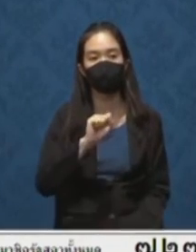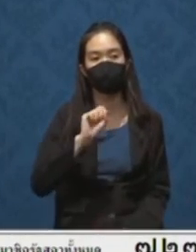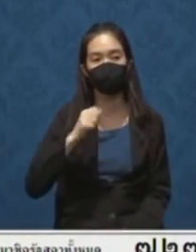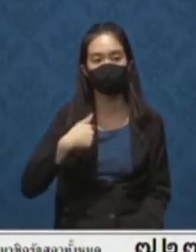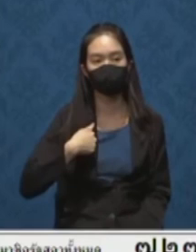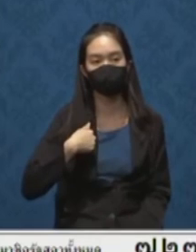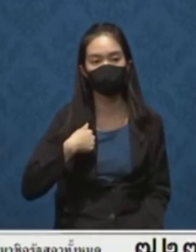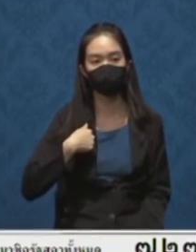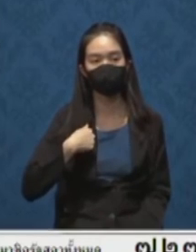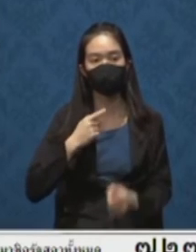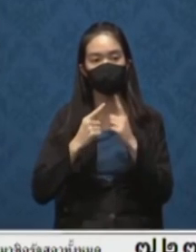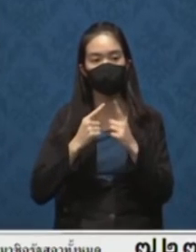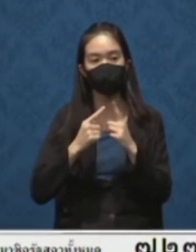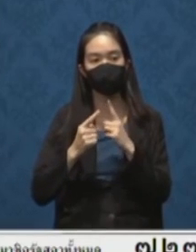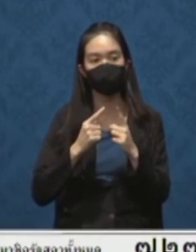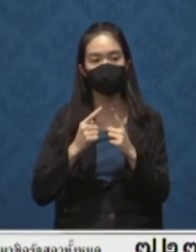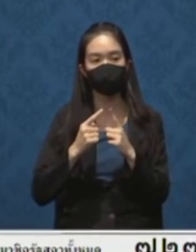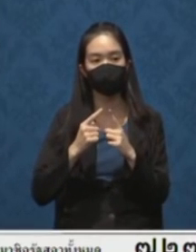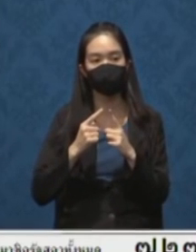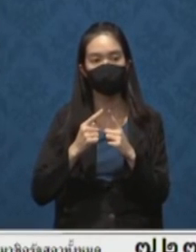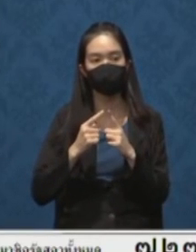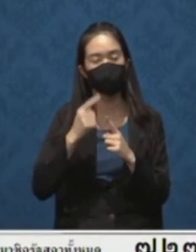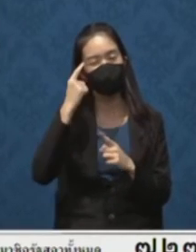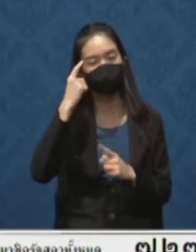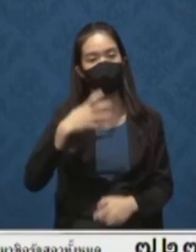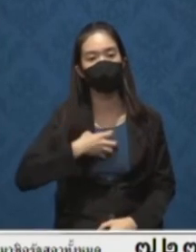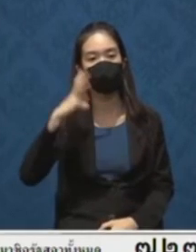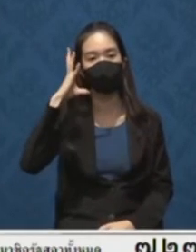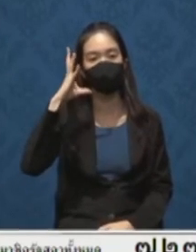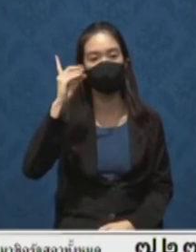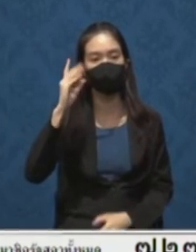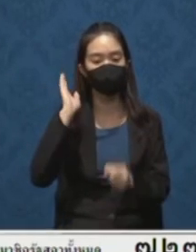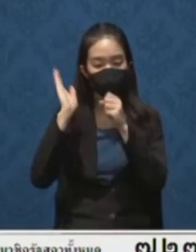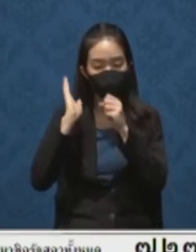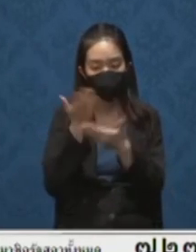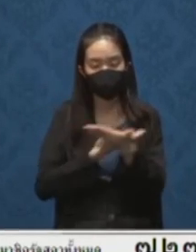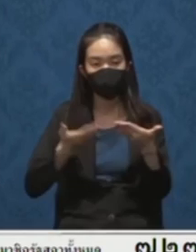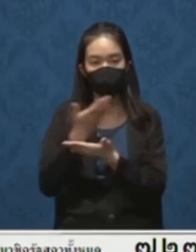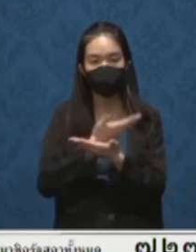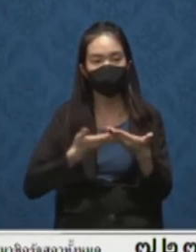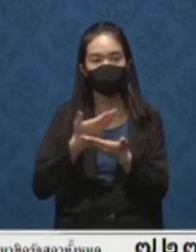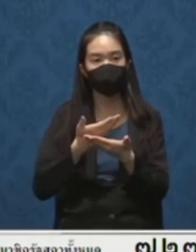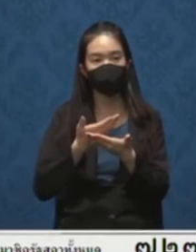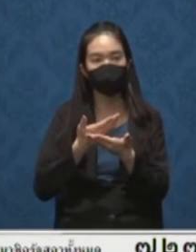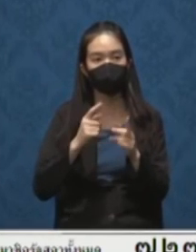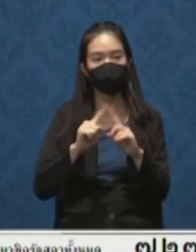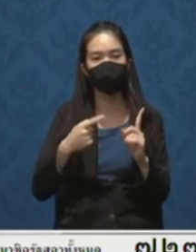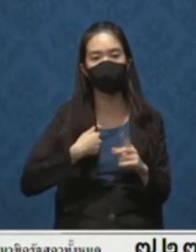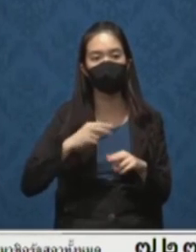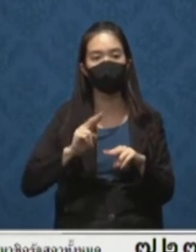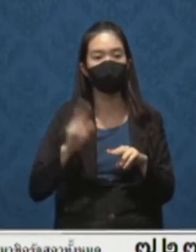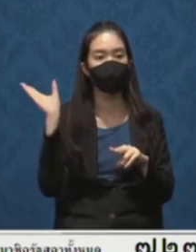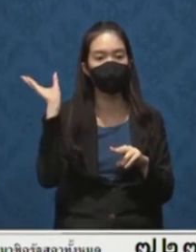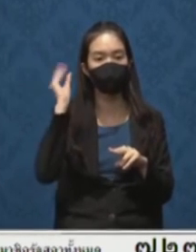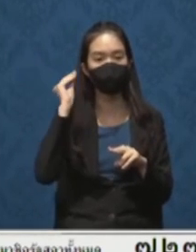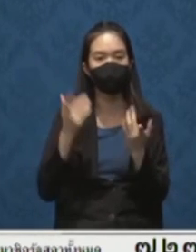ตั้งใจจะอภิปรายในวัพร่งนี้ไม่ใช่เพื่อที่จะรอฟังคามคด